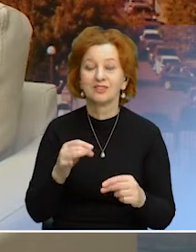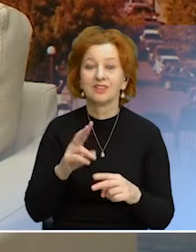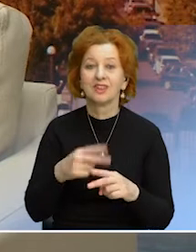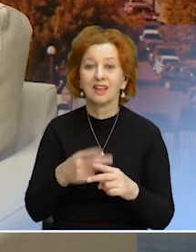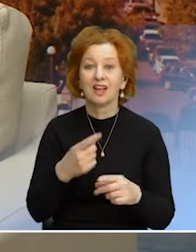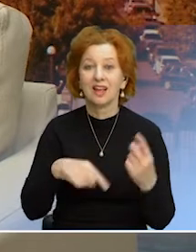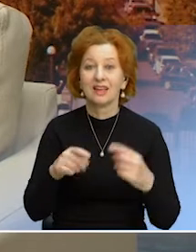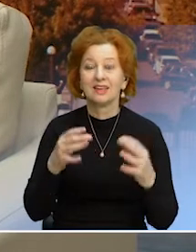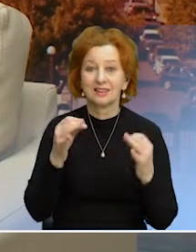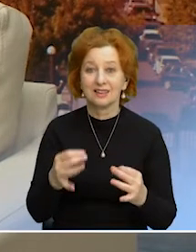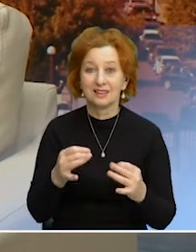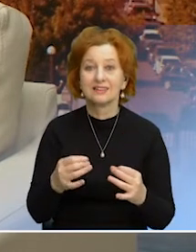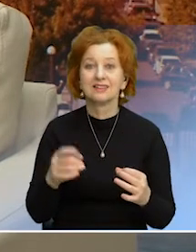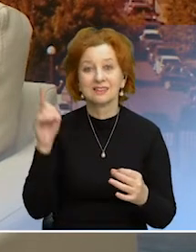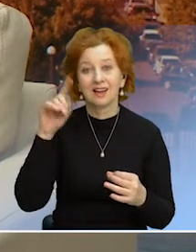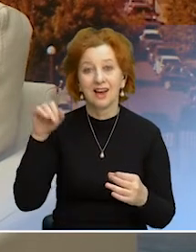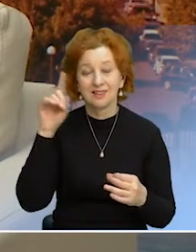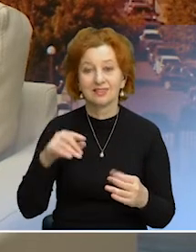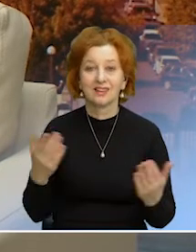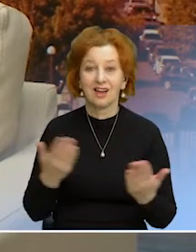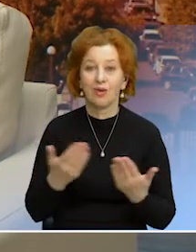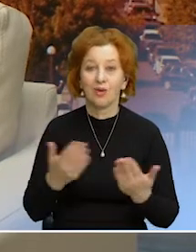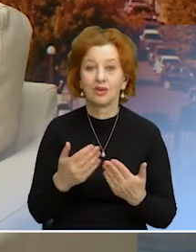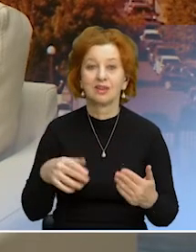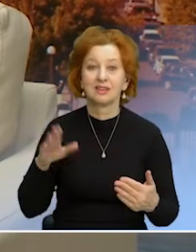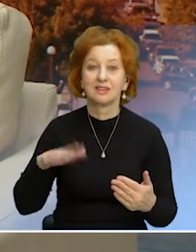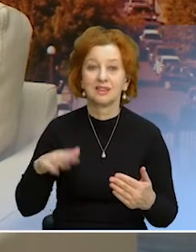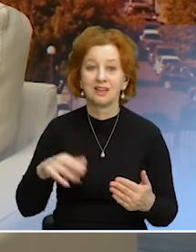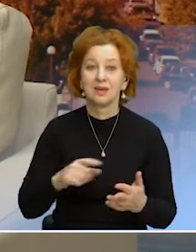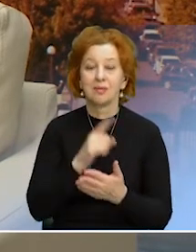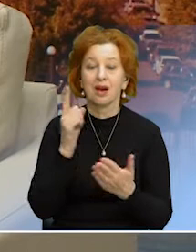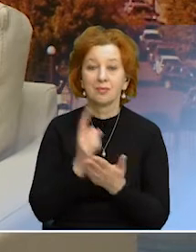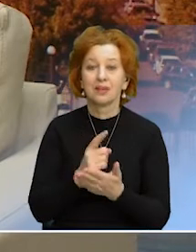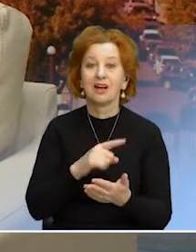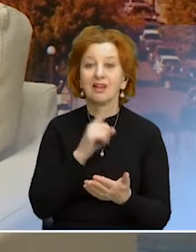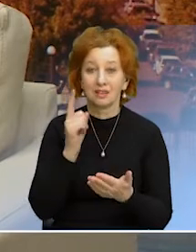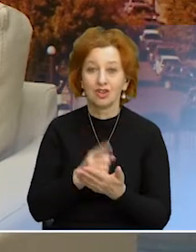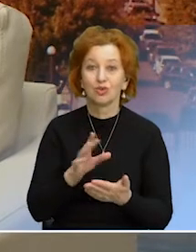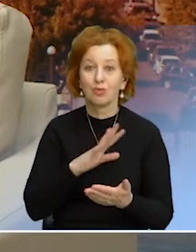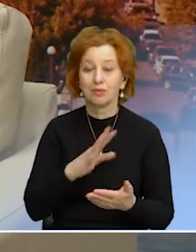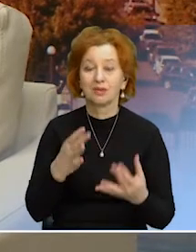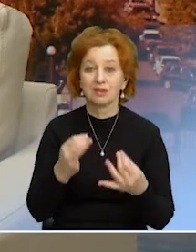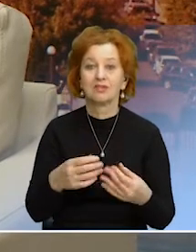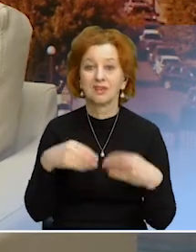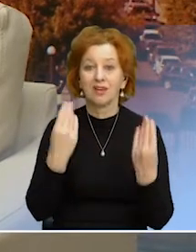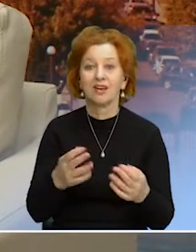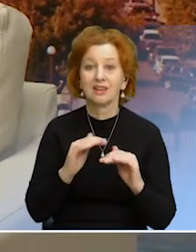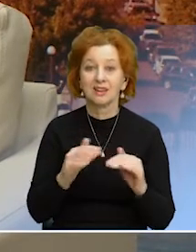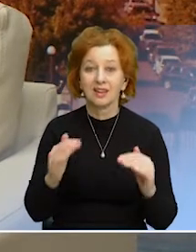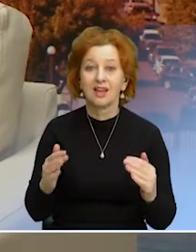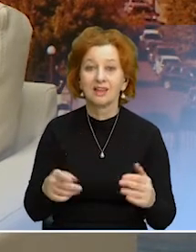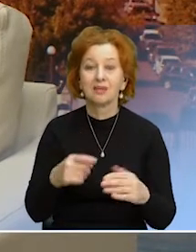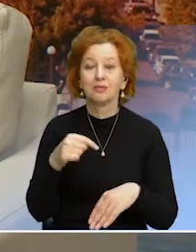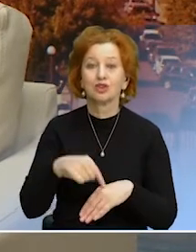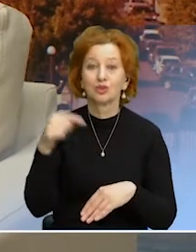такой сказочности. Вот. Затем обязательно давайте детям какие-то